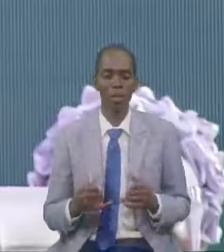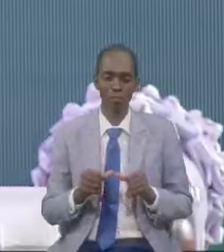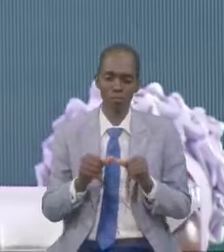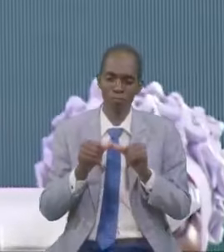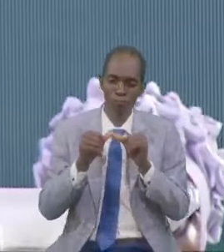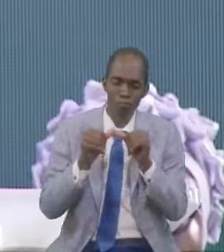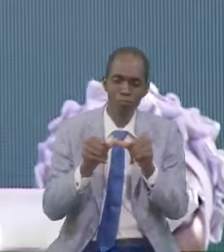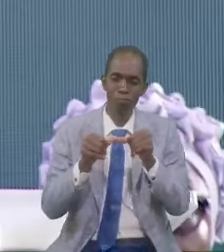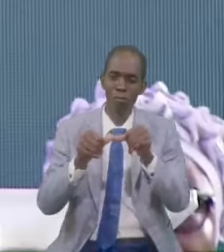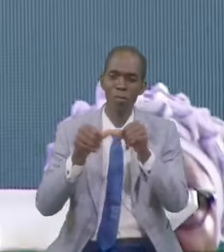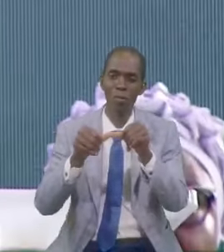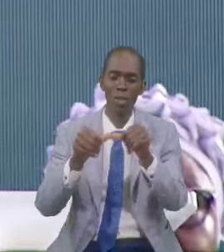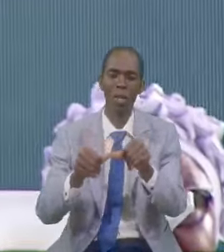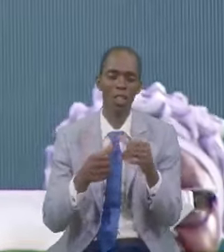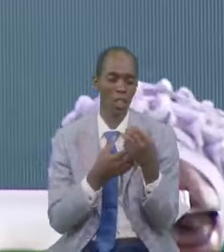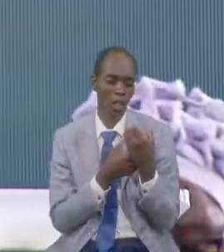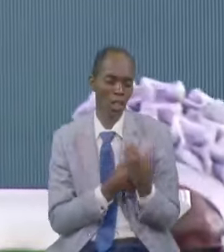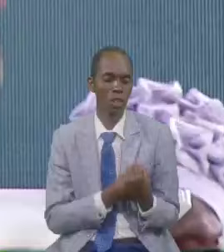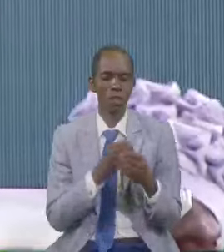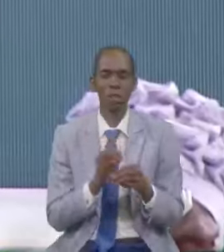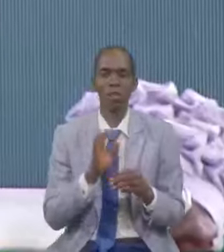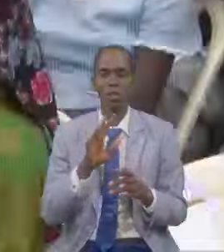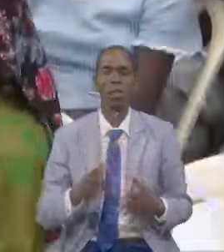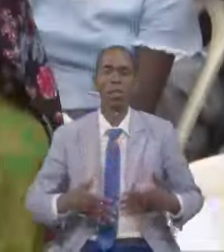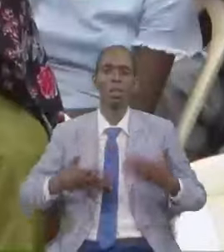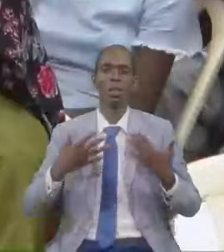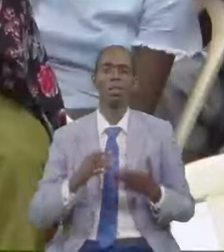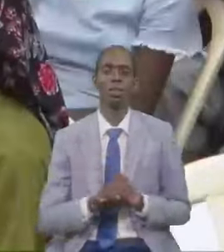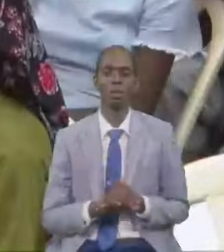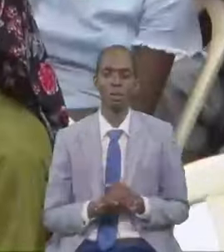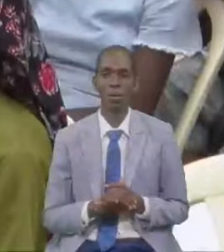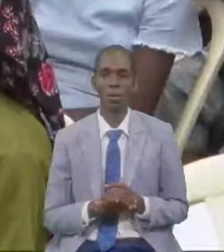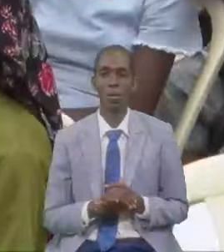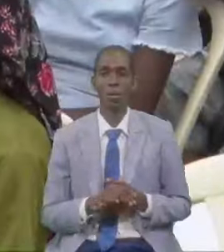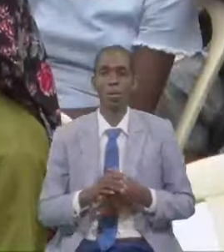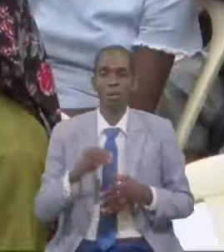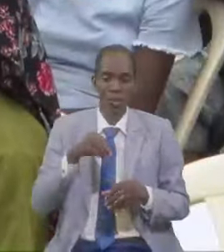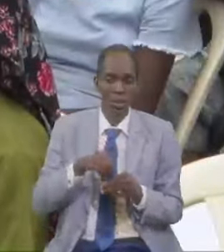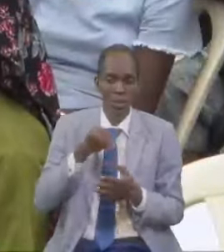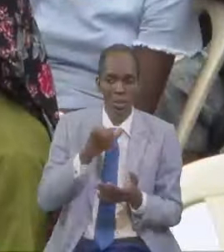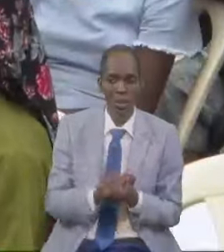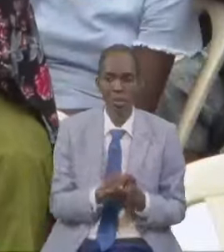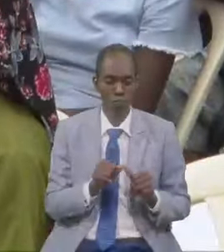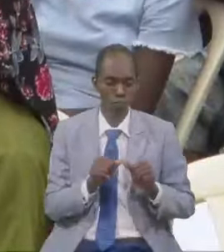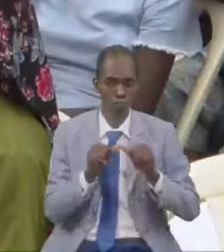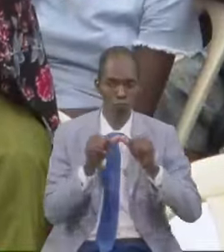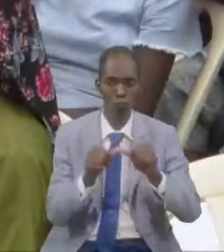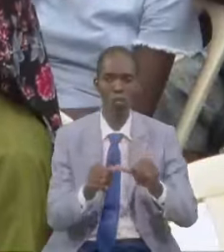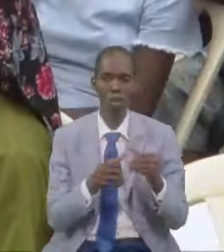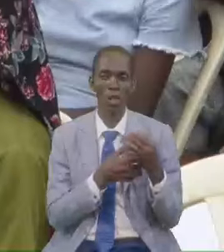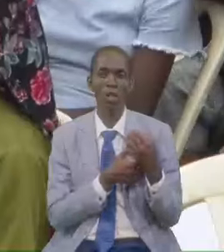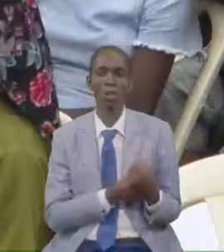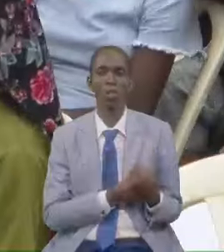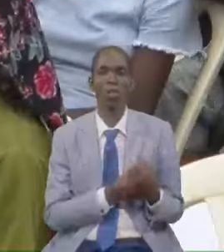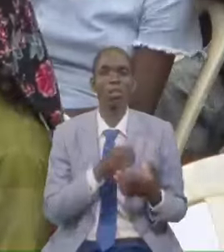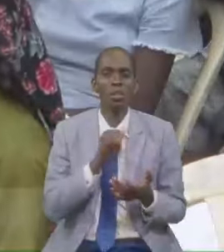your life. నిరంతరాయమైన నశించిపోని ధైర్యం మీ జీవితంలో ఉండాలి. Constant courage. అది నిరంతరాయంగా ఉండాలి. That will not give